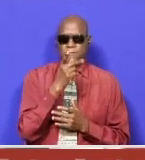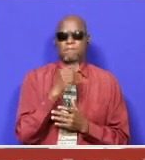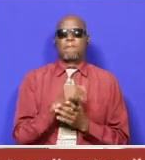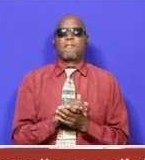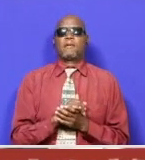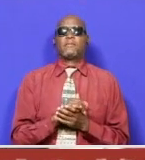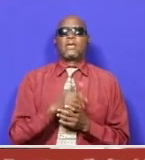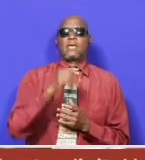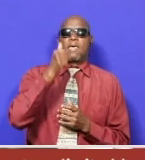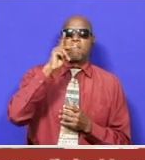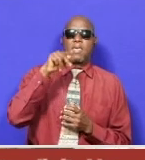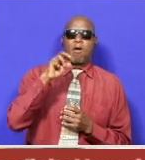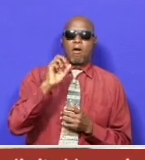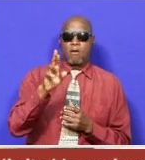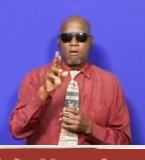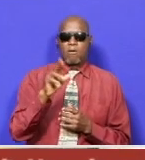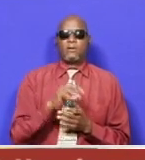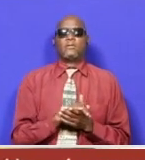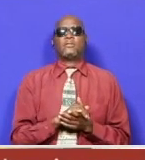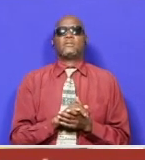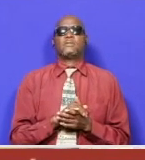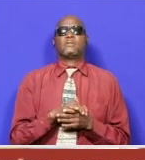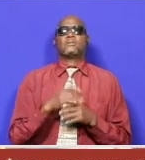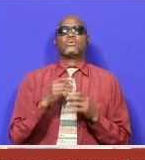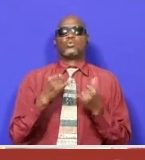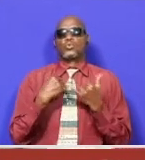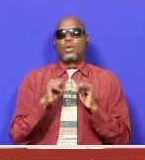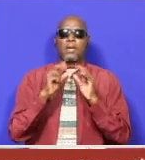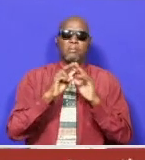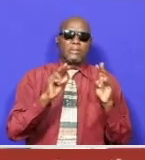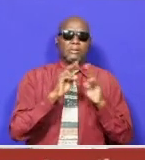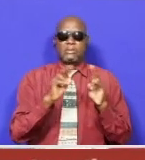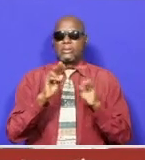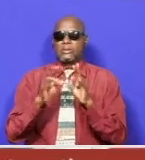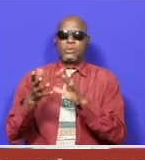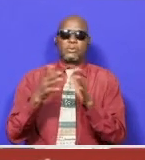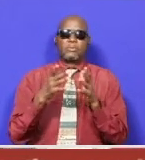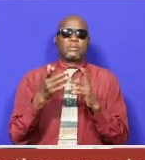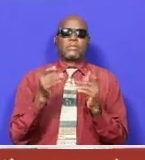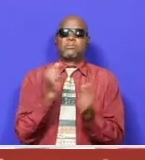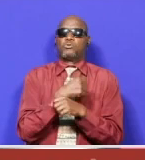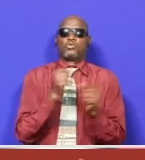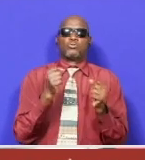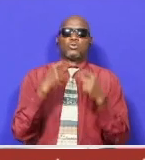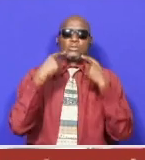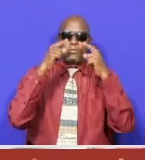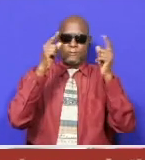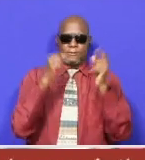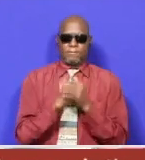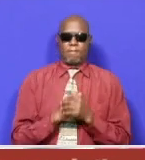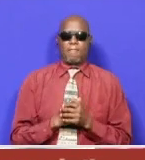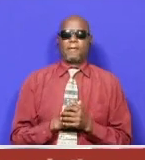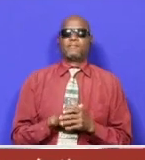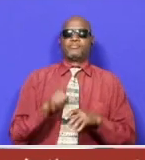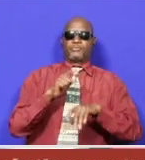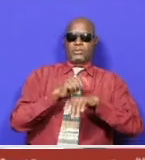NVR na kujaribu mambo ya peace kwa njia yoyote ile. Hawakuweza kufaulu. During his